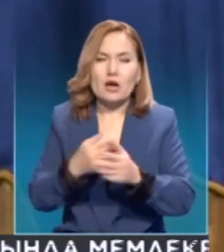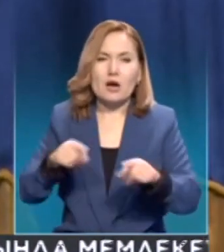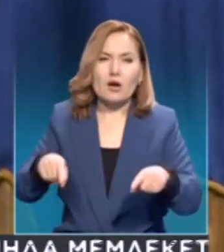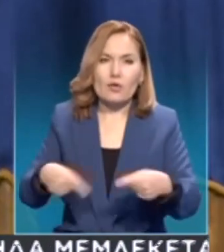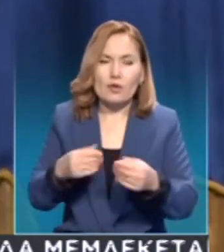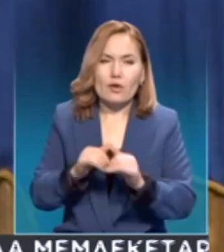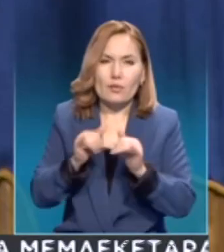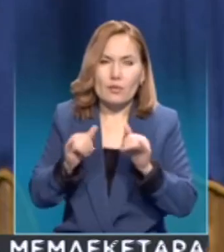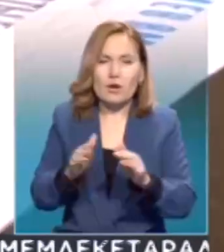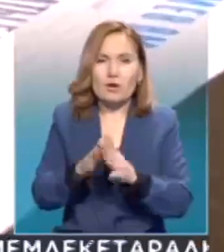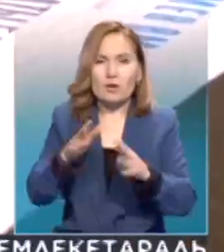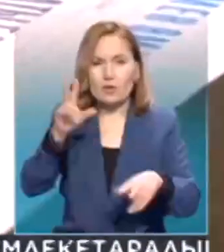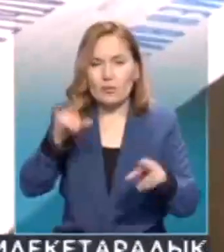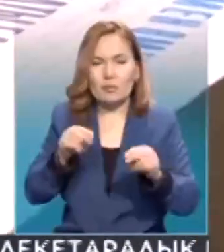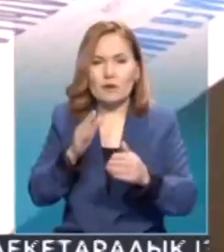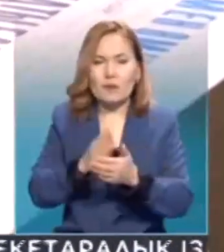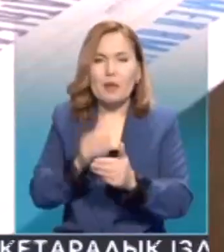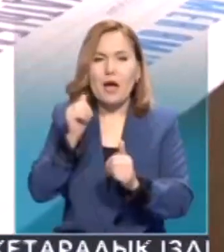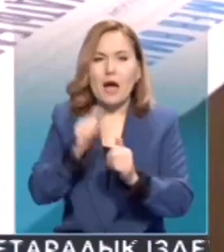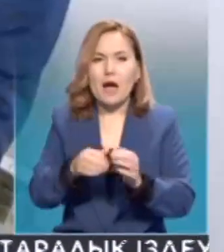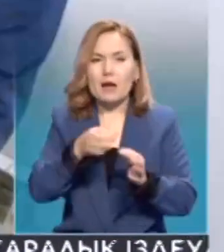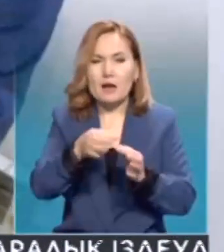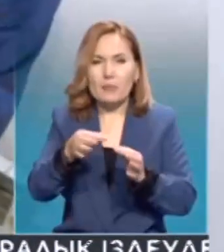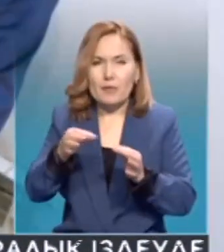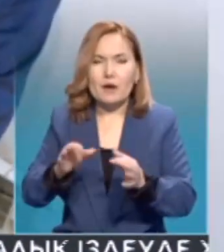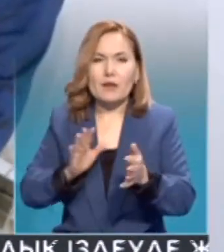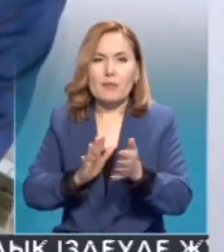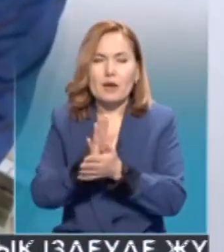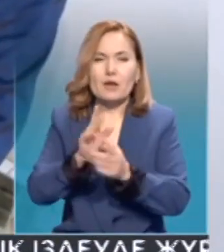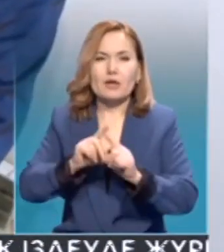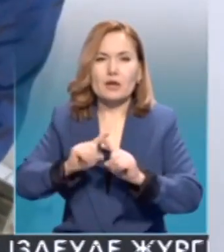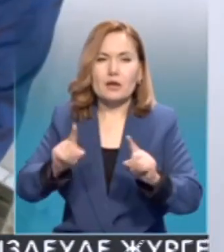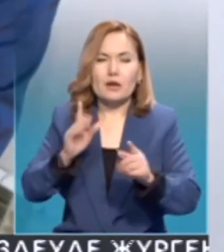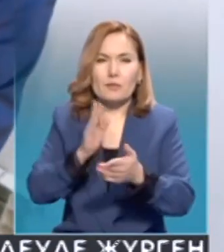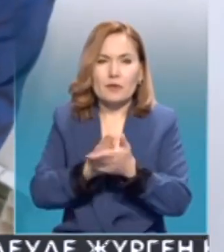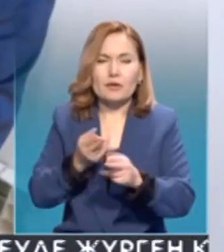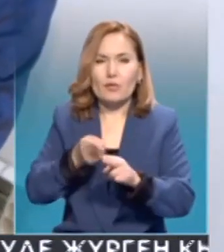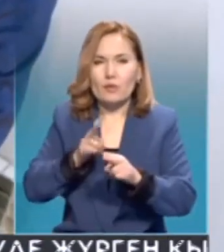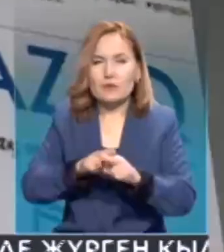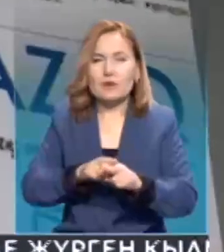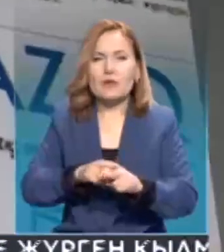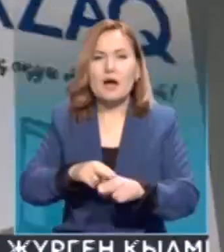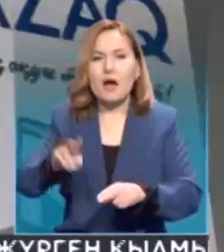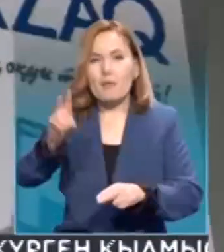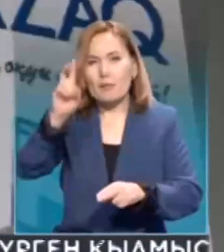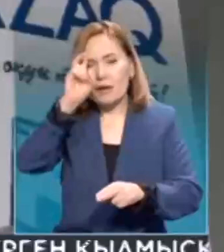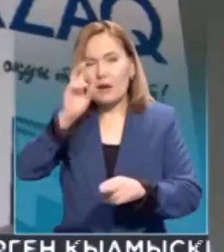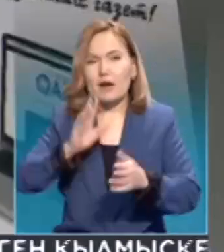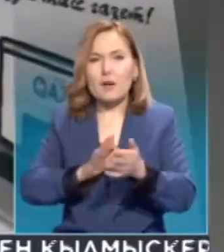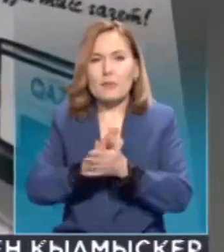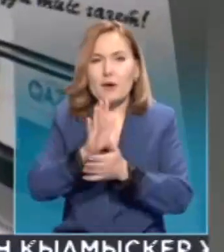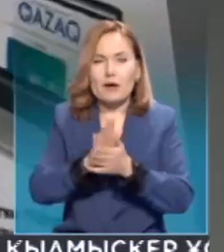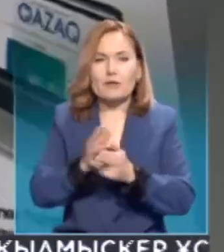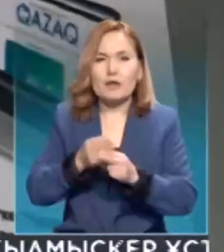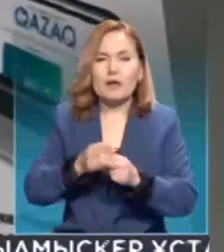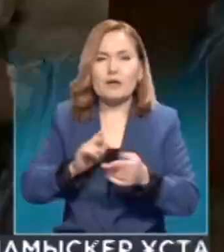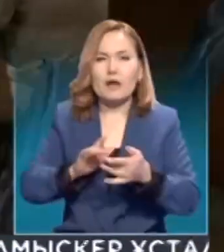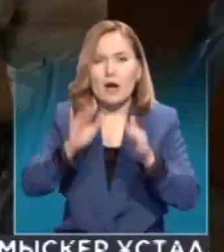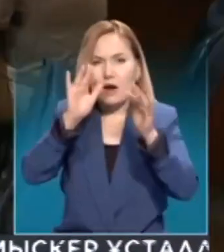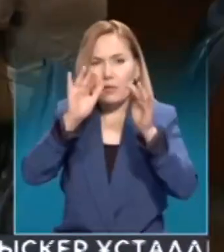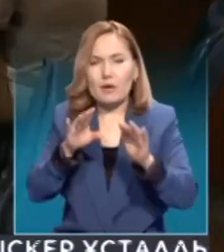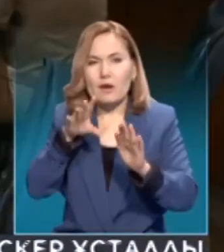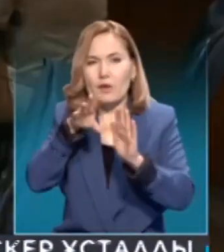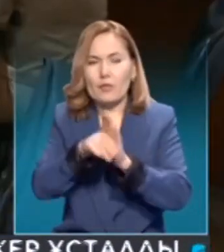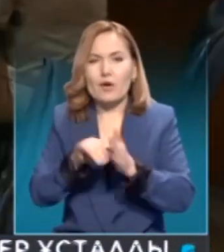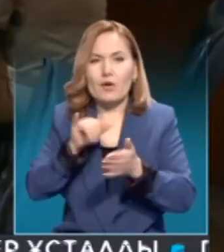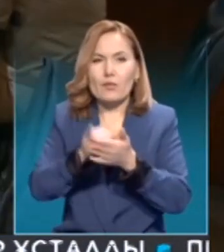деген үміттеміз. Әр аймақтағы басылымның өз ерекшелігі бар. Жиналғандар осыны ескере отырып, мемлекеттік ақпараттық саясатты тиімді жүргізу